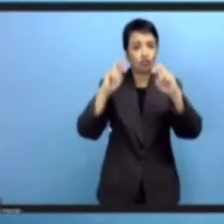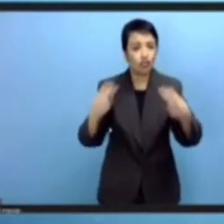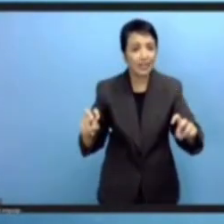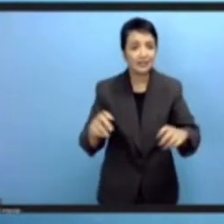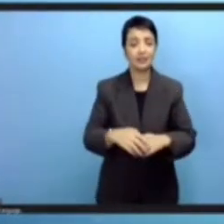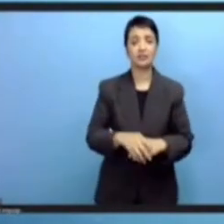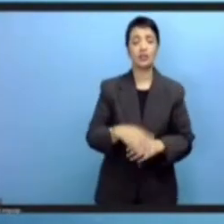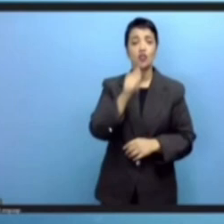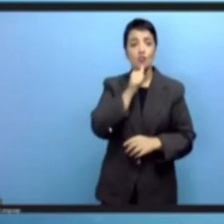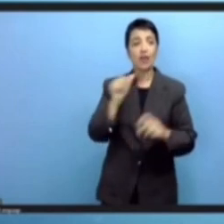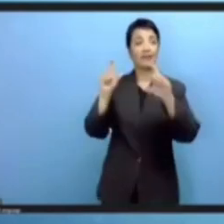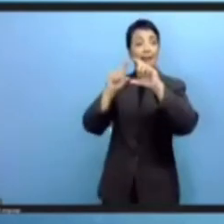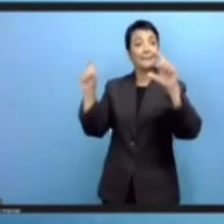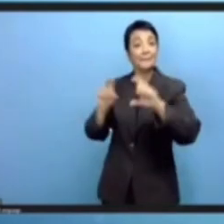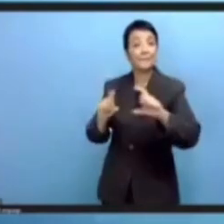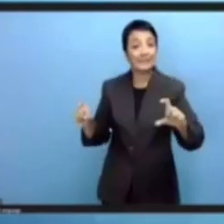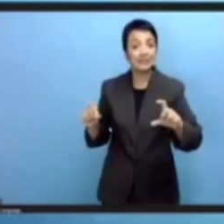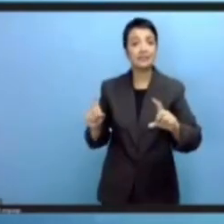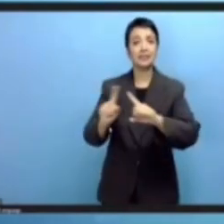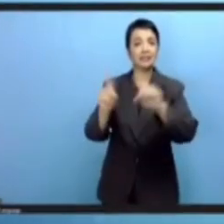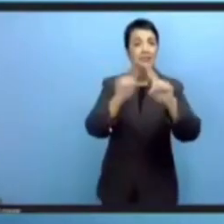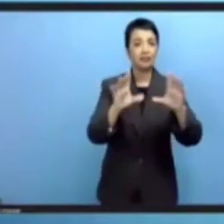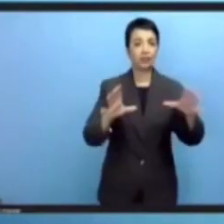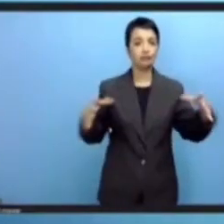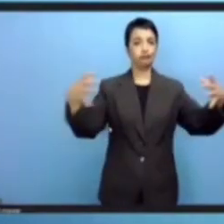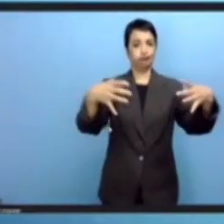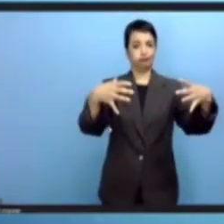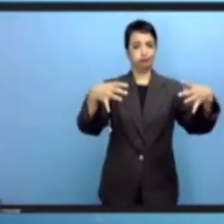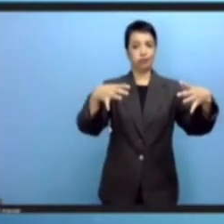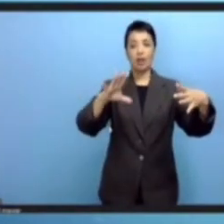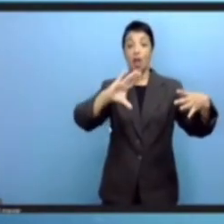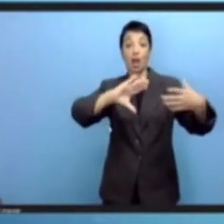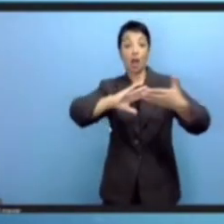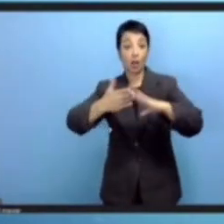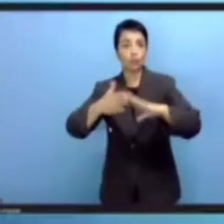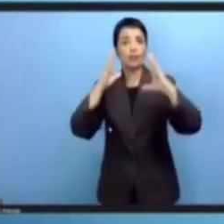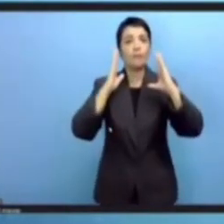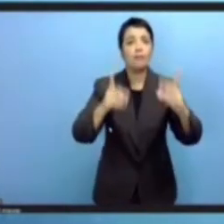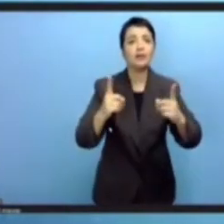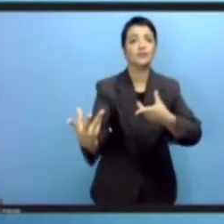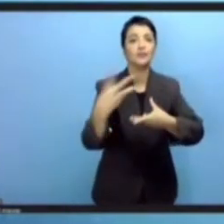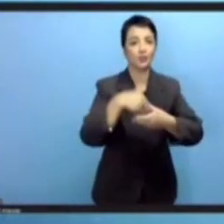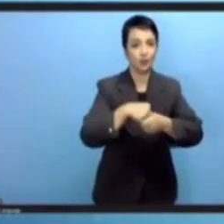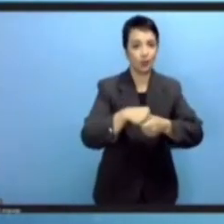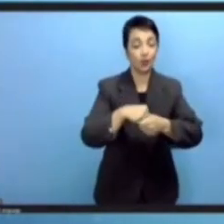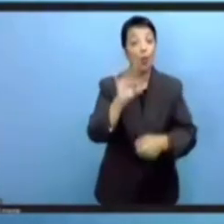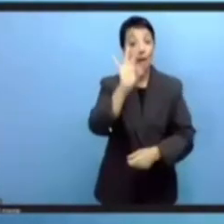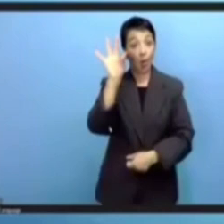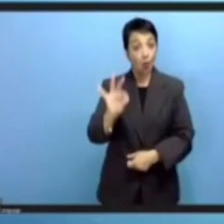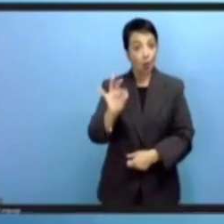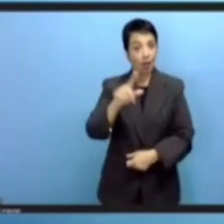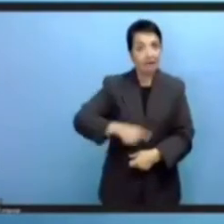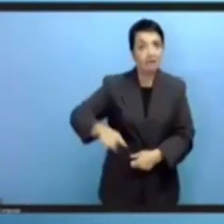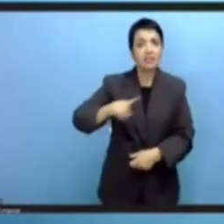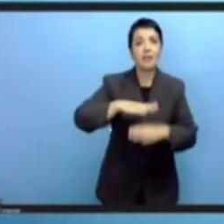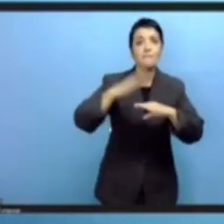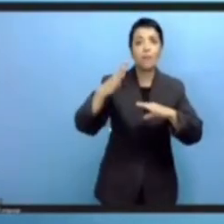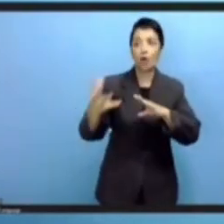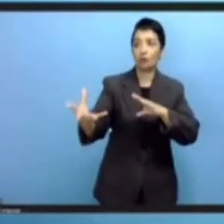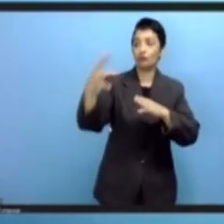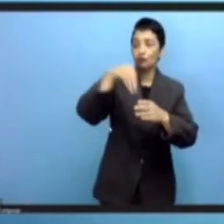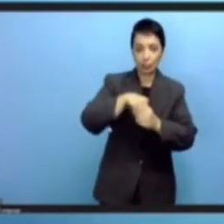provenant des milieux universitaires, du secteur privé, des entreprises technologiques, de la société civile, tous vous avez un rôle à jouer, non